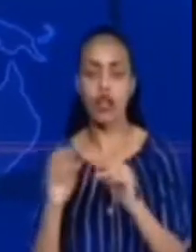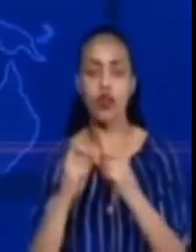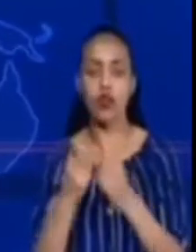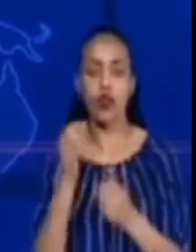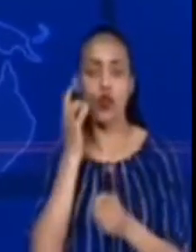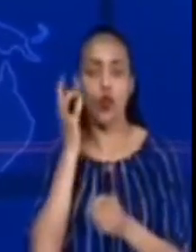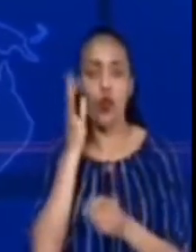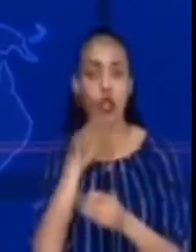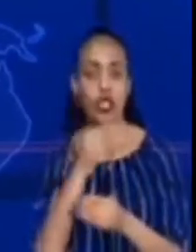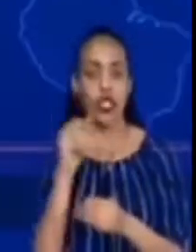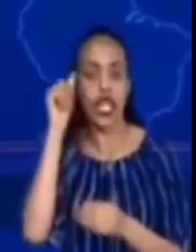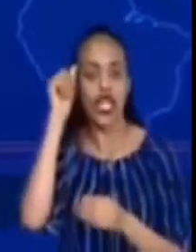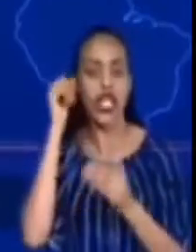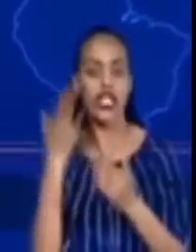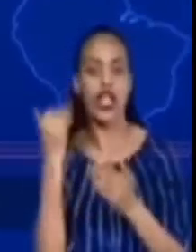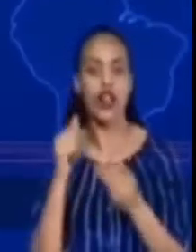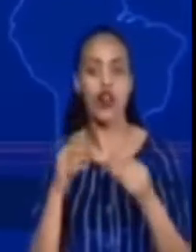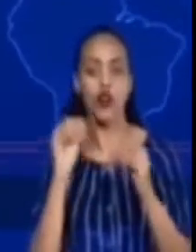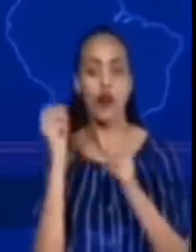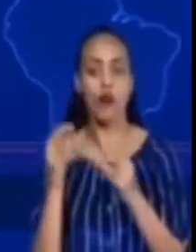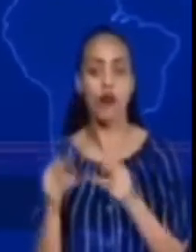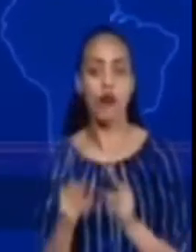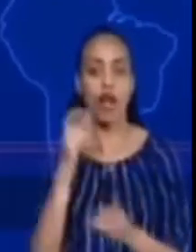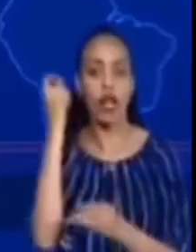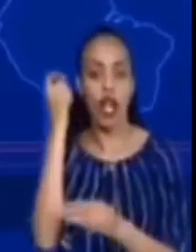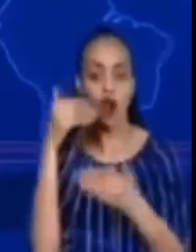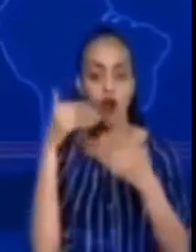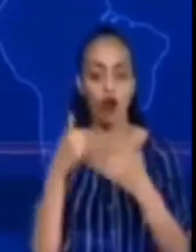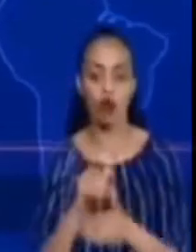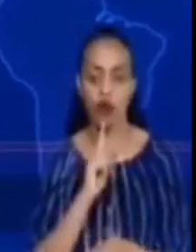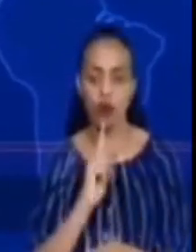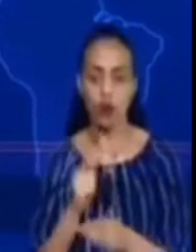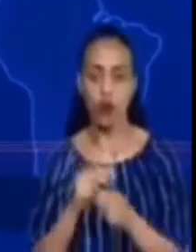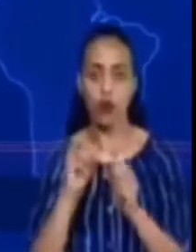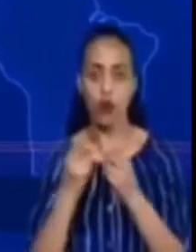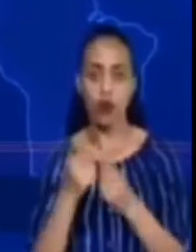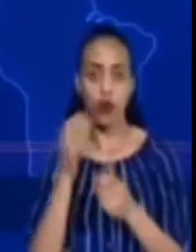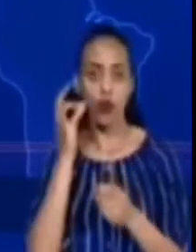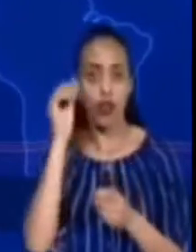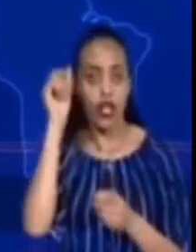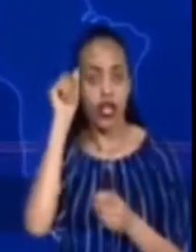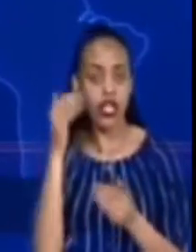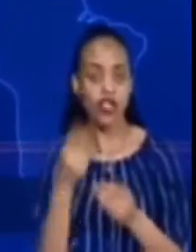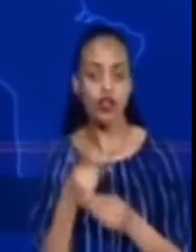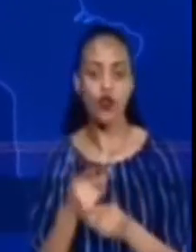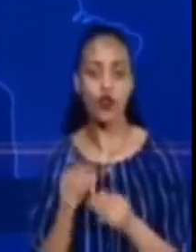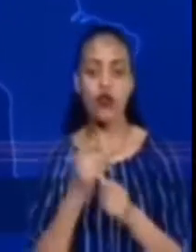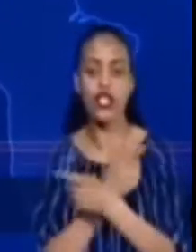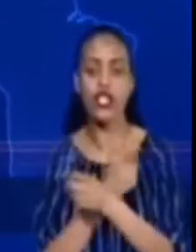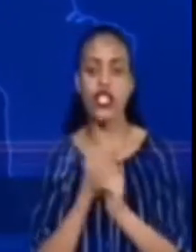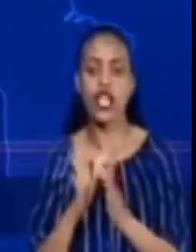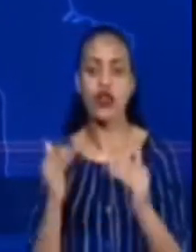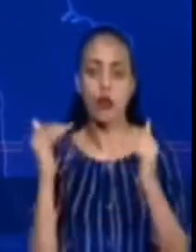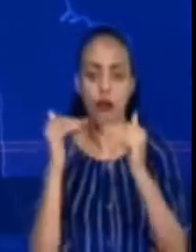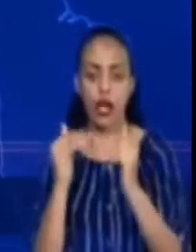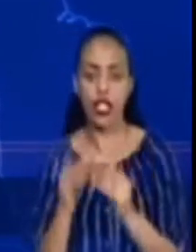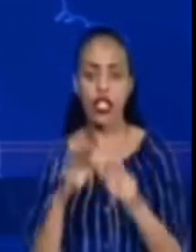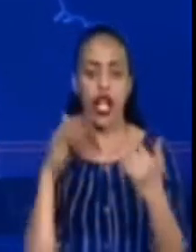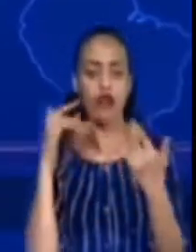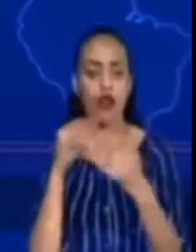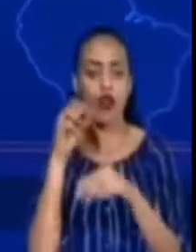እህን ያክል የቆሸሸ ሰው ነው ዘመድኩን ማለት በሙስሊም በክርስቲያን ላይ ጦርነት እያወጀ ያለ